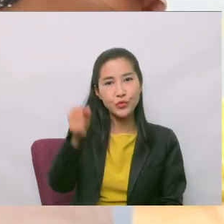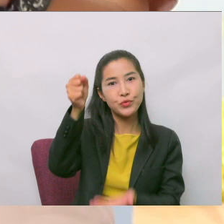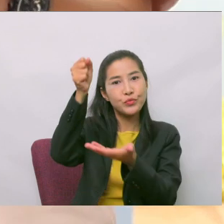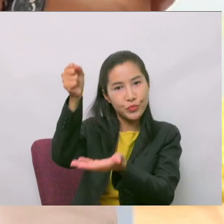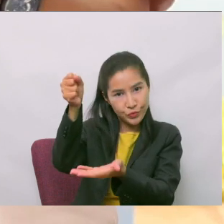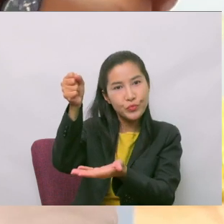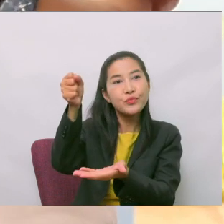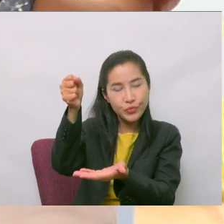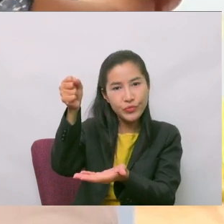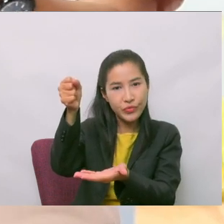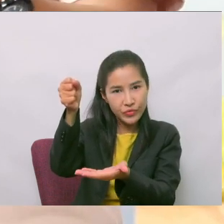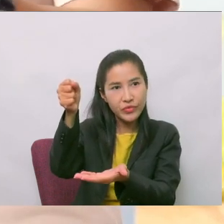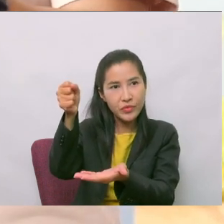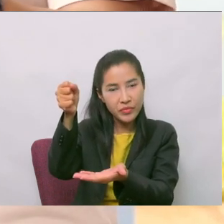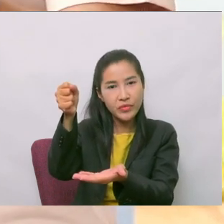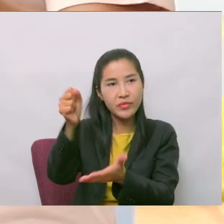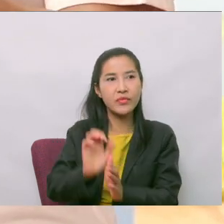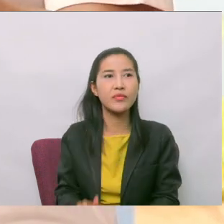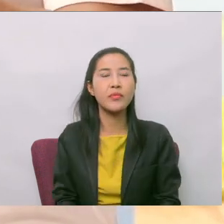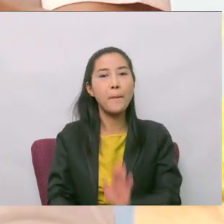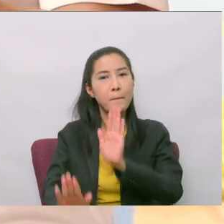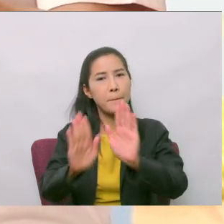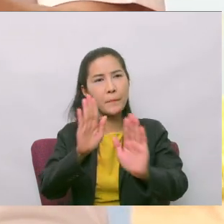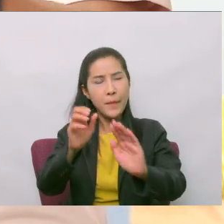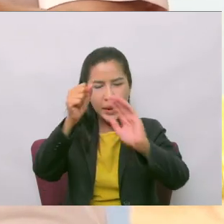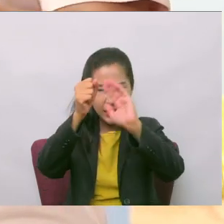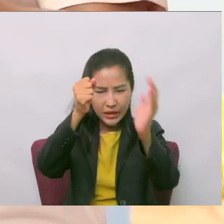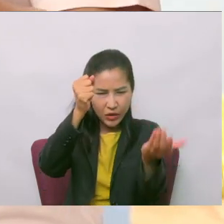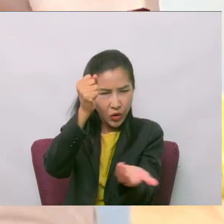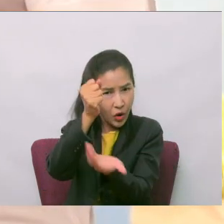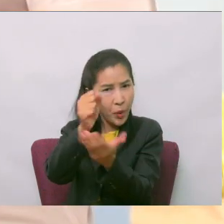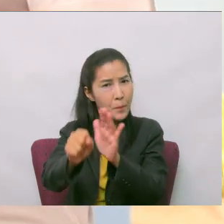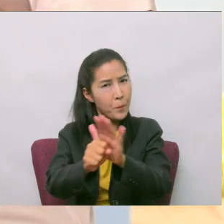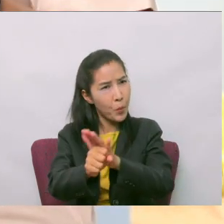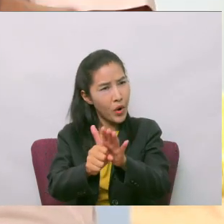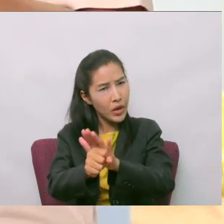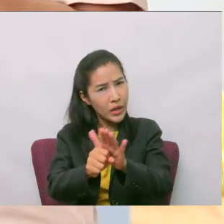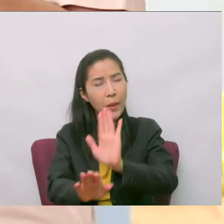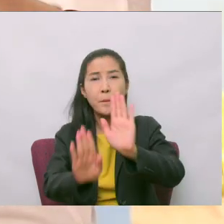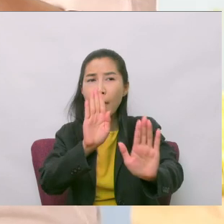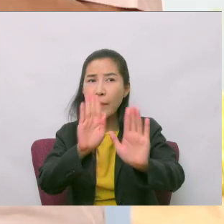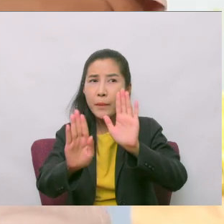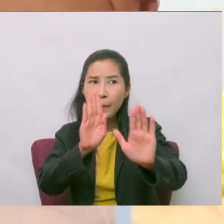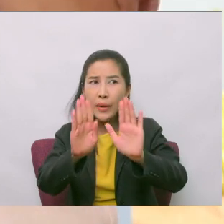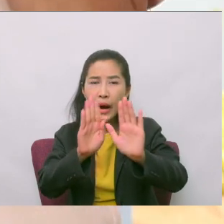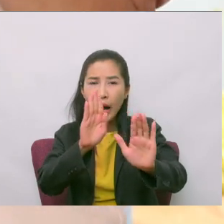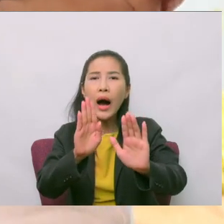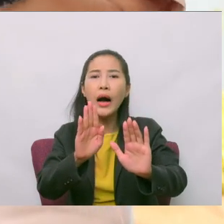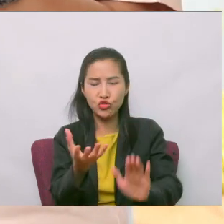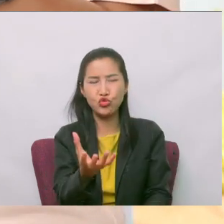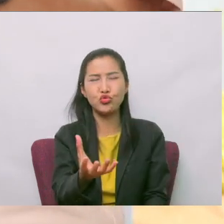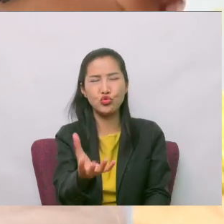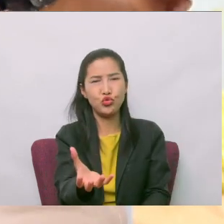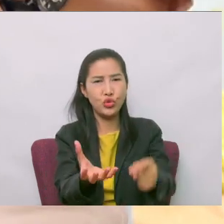ะปริมาณ1ลูกประคบขนาดที่พอดีเนี่ยนะคะก็ประมาณสัก 1ถ้วยค่ะ1ถ้วยตวง